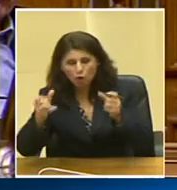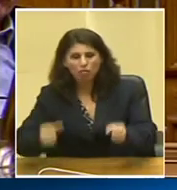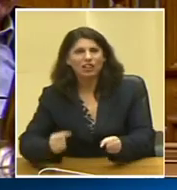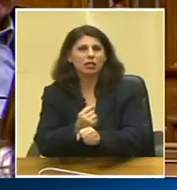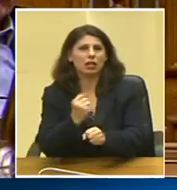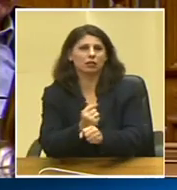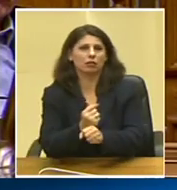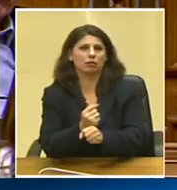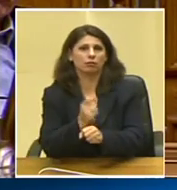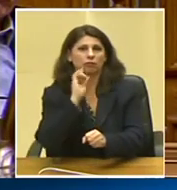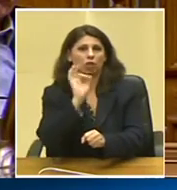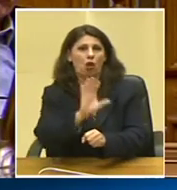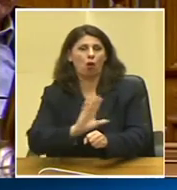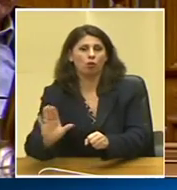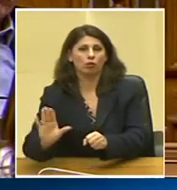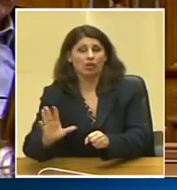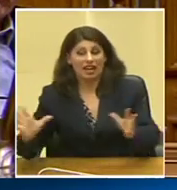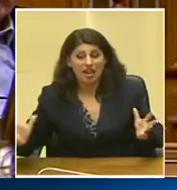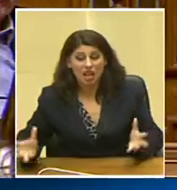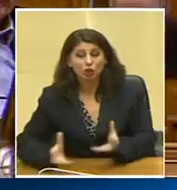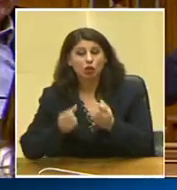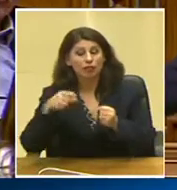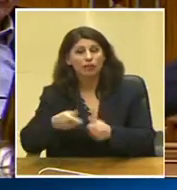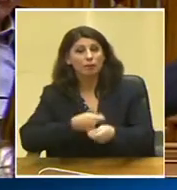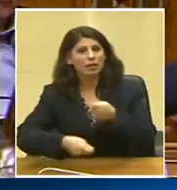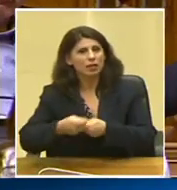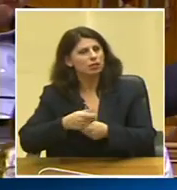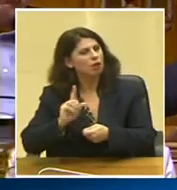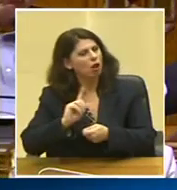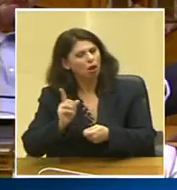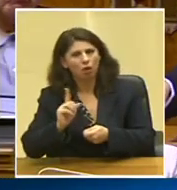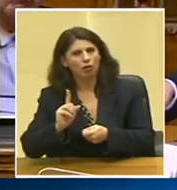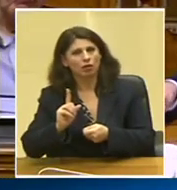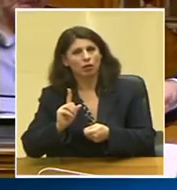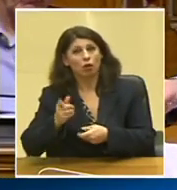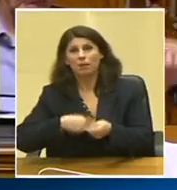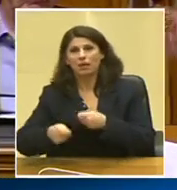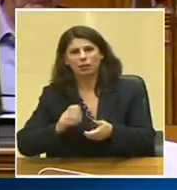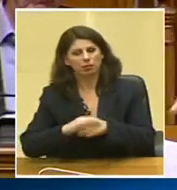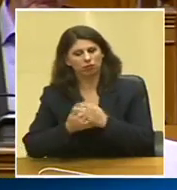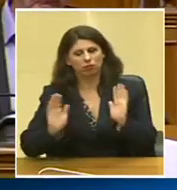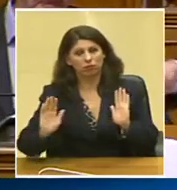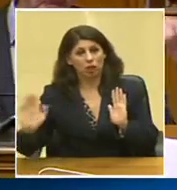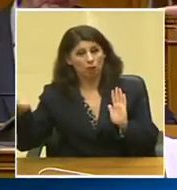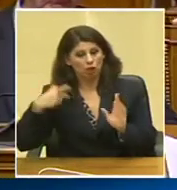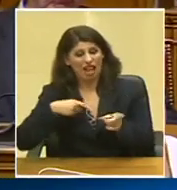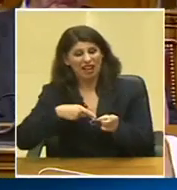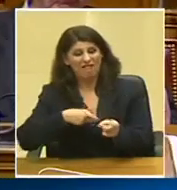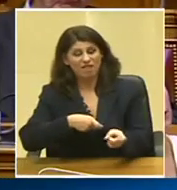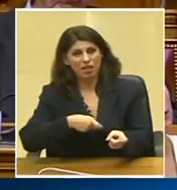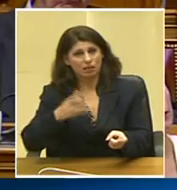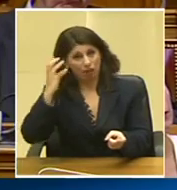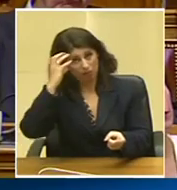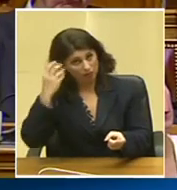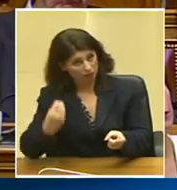εργασίας. Και να μπορέσει να σωθεί αυτή η επιχείρηση, όχι ο επιχειρηματίας, ο οποίος τότε μας εκβίαζε, αν